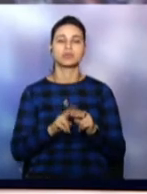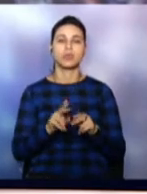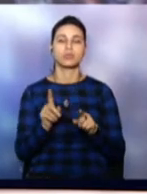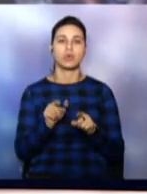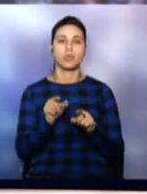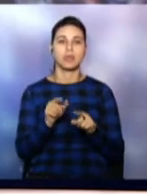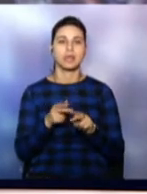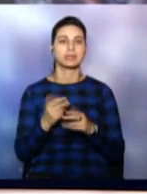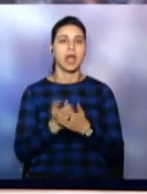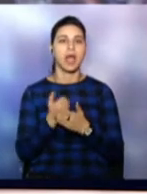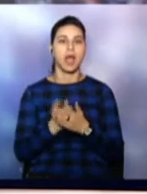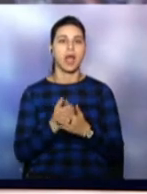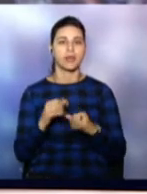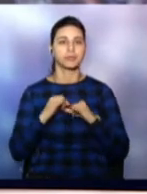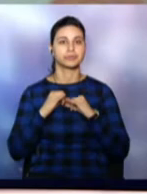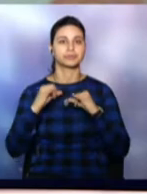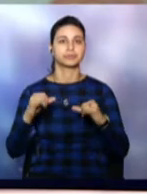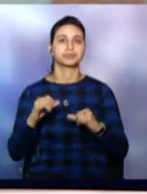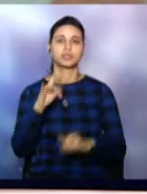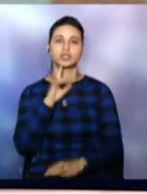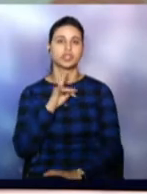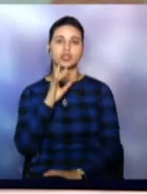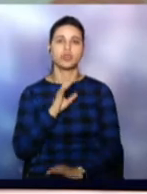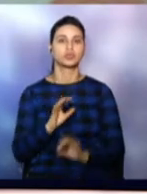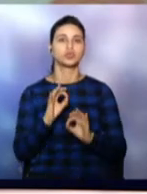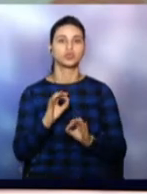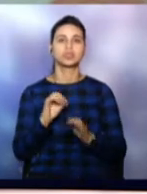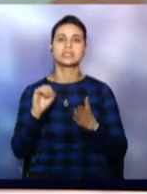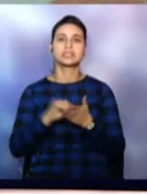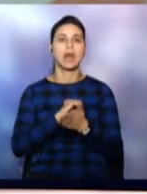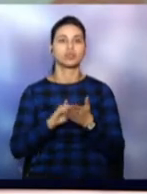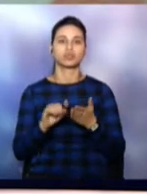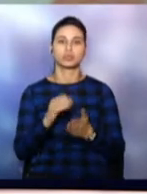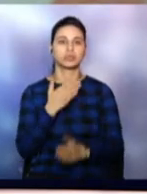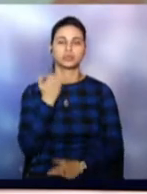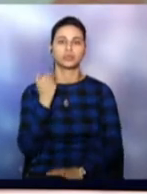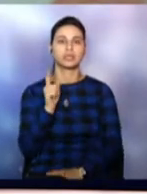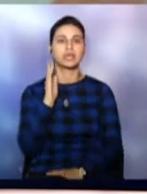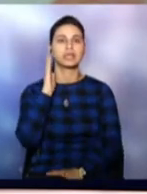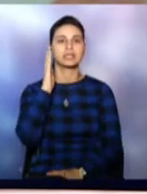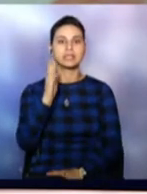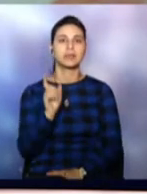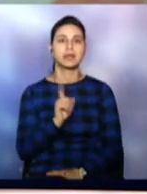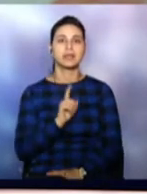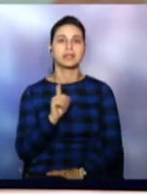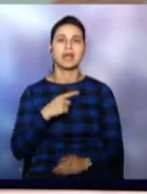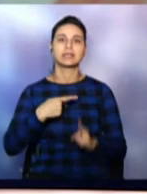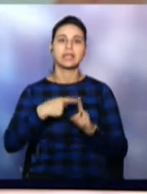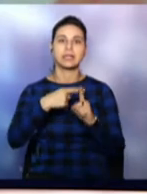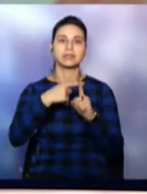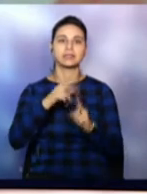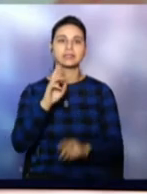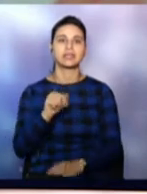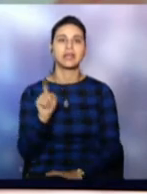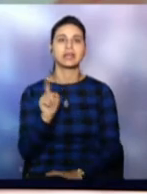არის ახალი ტენდენცია და ჯერჯერობით არა გვაქვს მტკიცებულებები საბოლოოდ, თუ რას იწევს, რა დადებით და რა